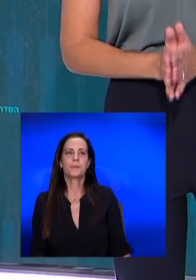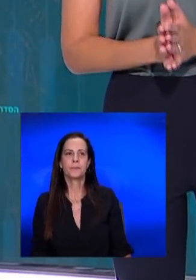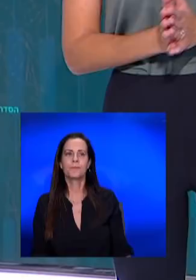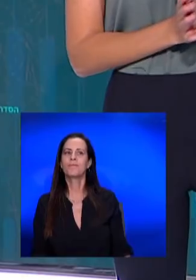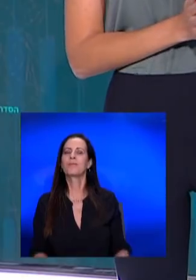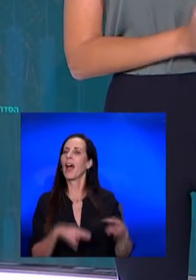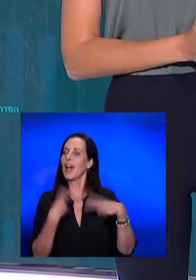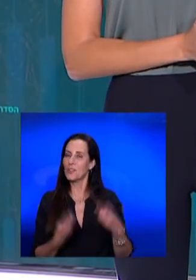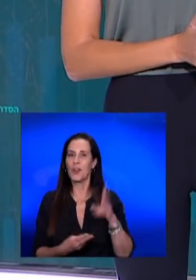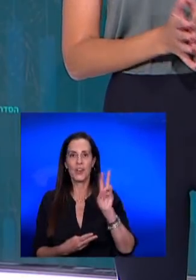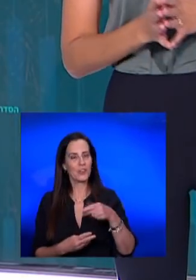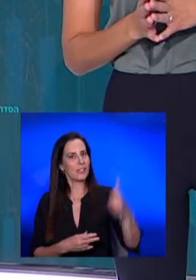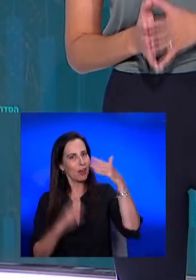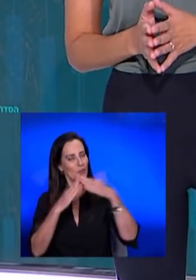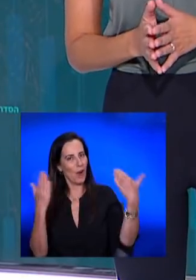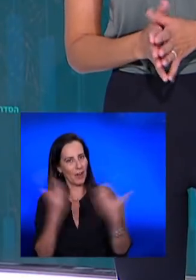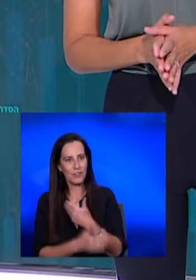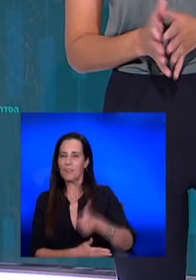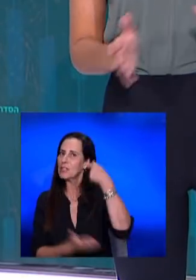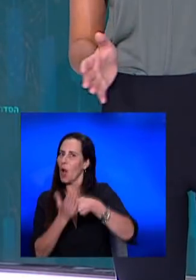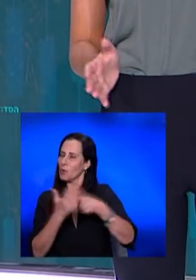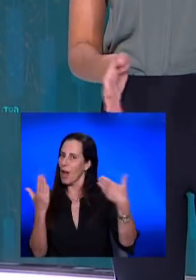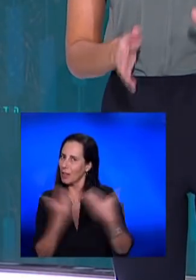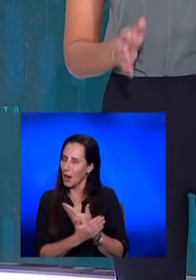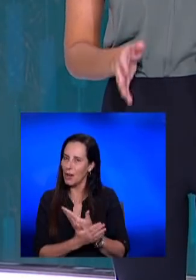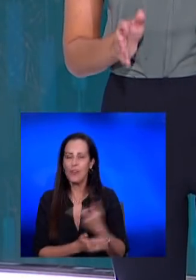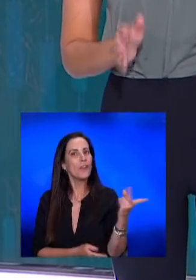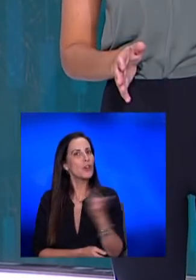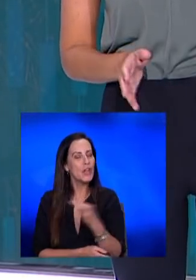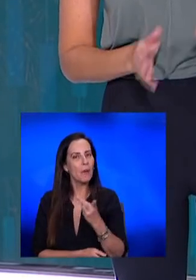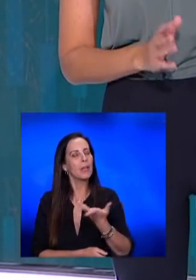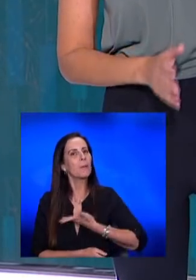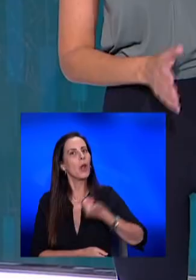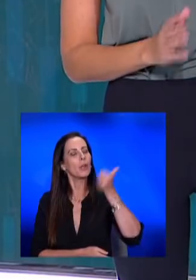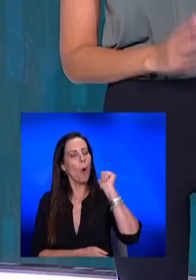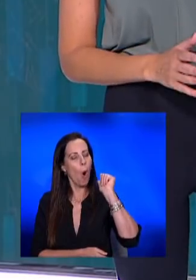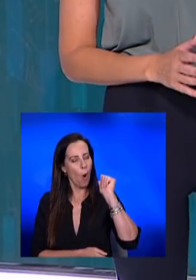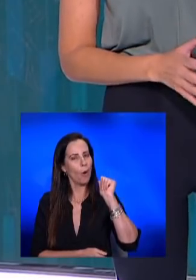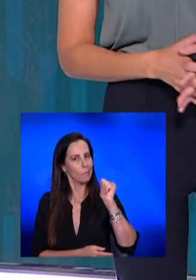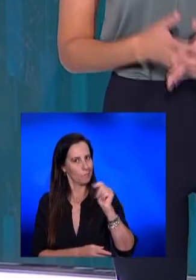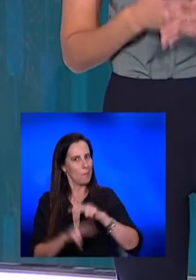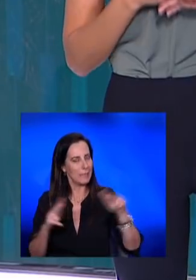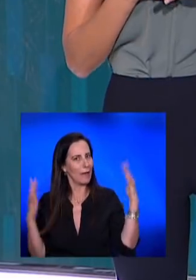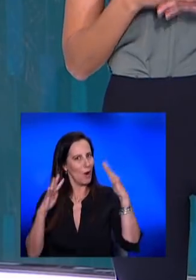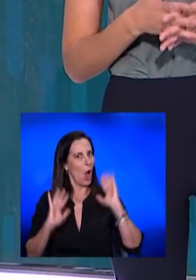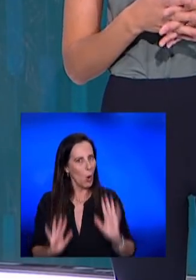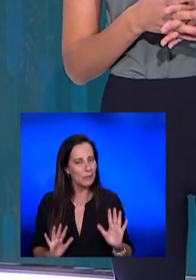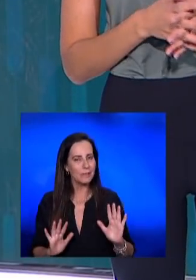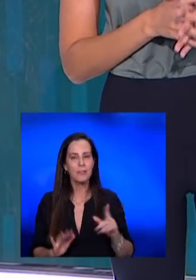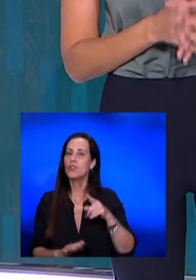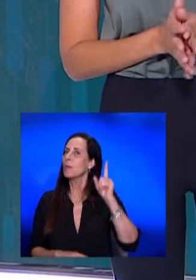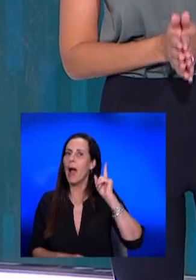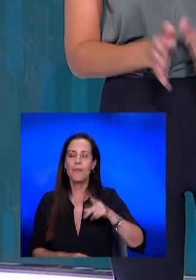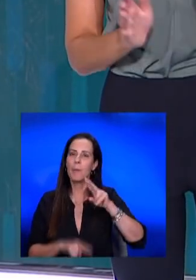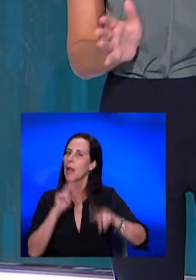חזרנו, אז יש לנו שר שיכון חדש ושר אוצר חדש, והשניים האלה קיבלו אתמול תזכורת מלחיצה וכואבת שהם חייבים